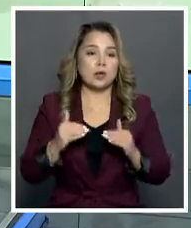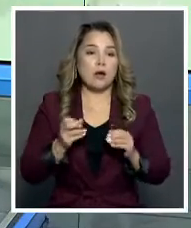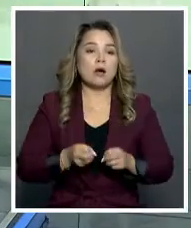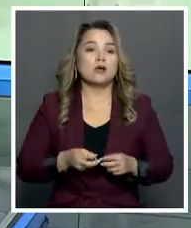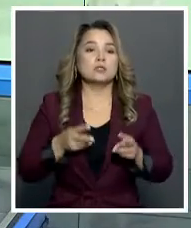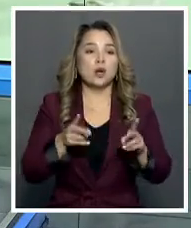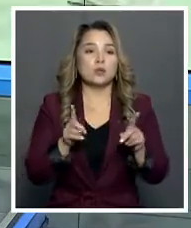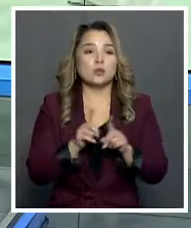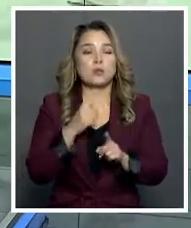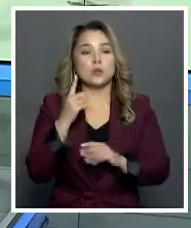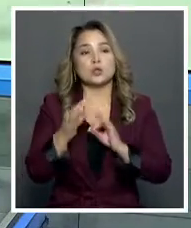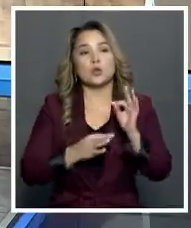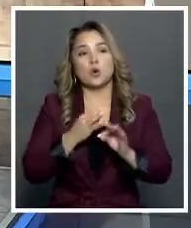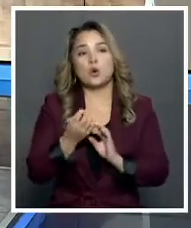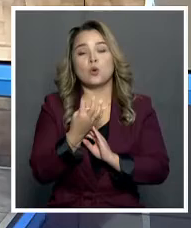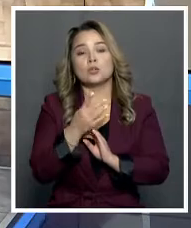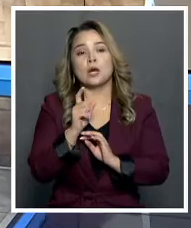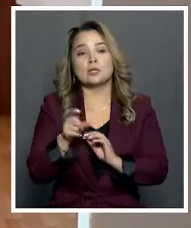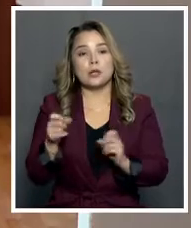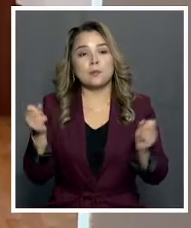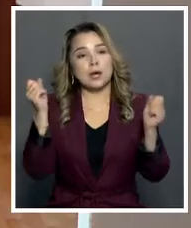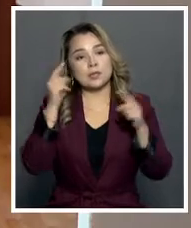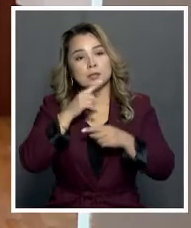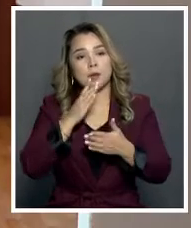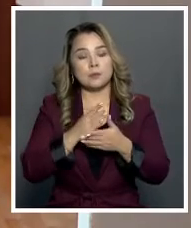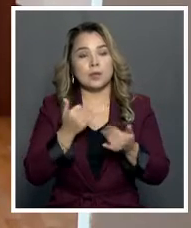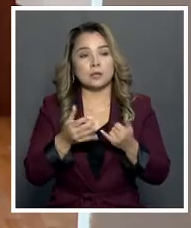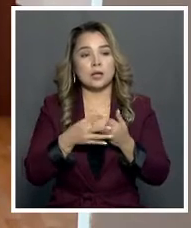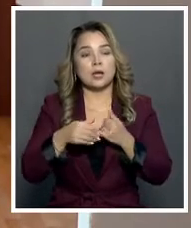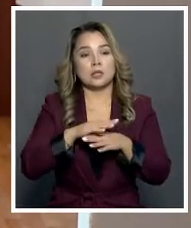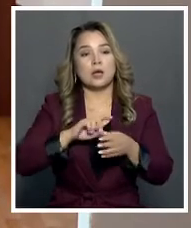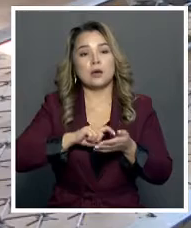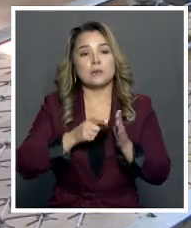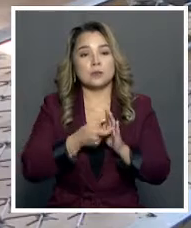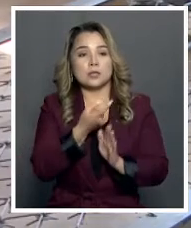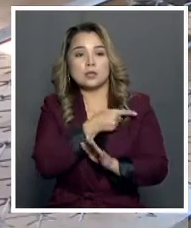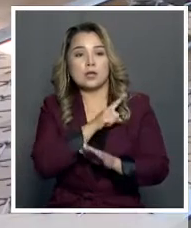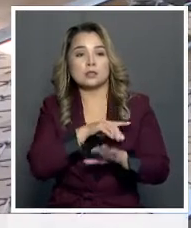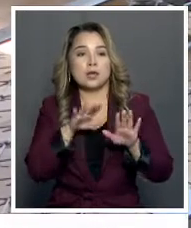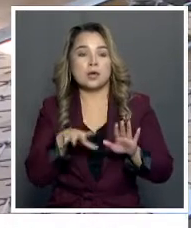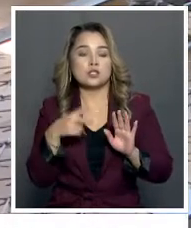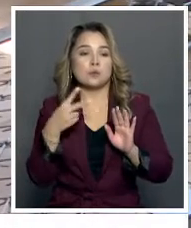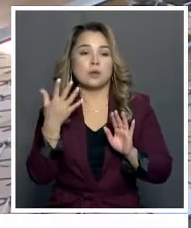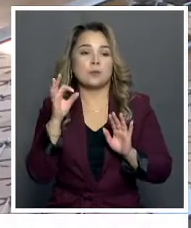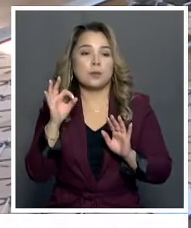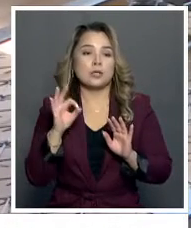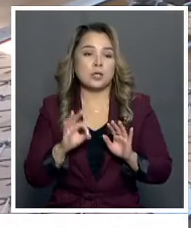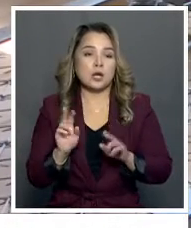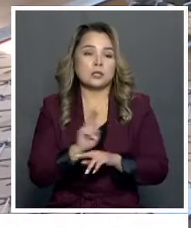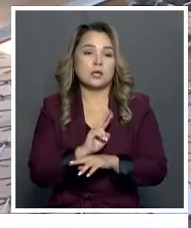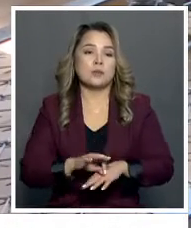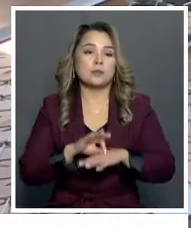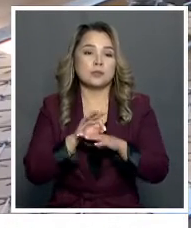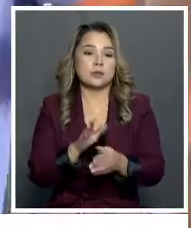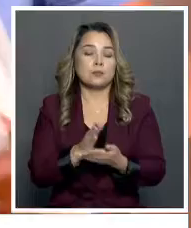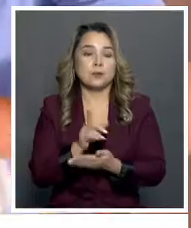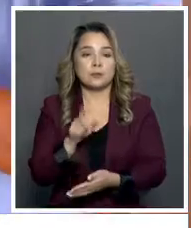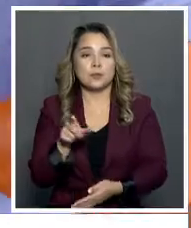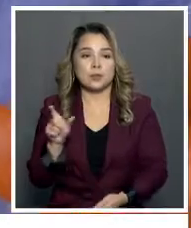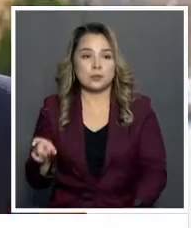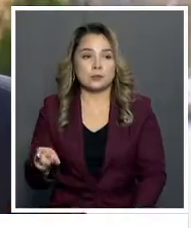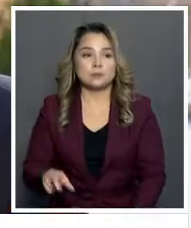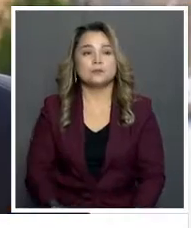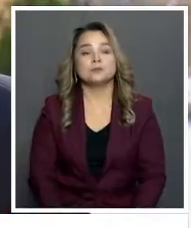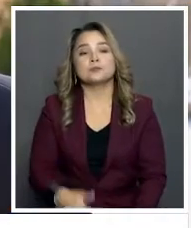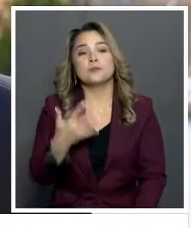індет соңғы бір тәулікте 14 адамнан анықталды. Қазір провизорлық стационардың 25%-ында ғана науқастар ем алып жатыр.